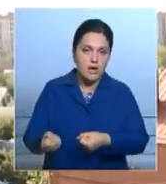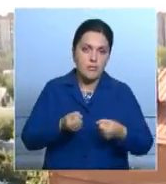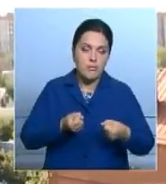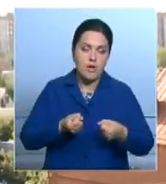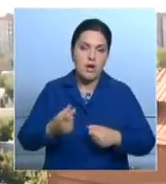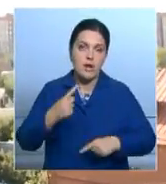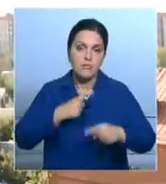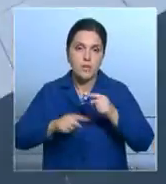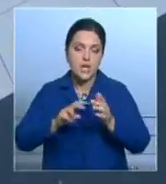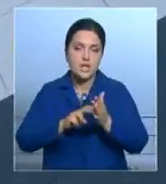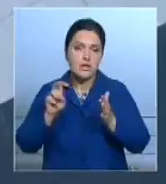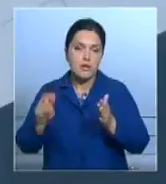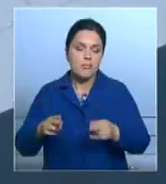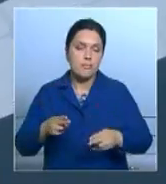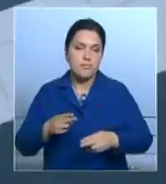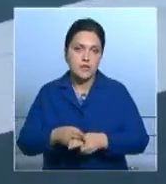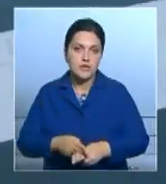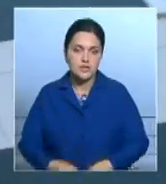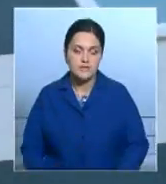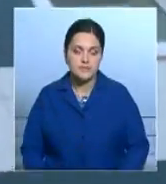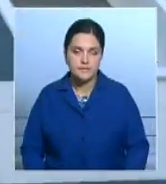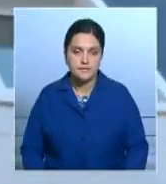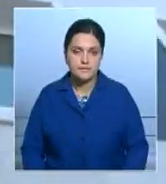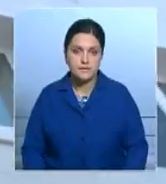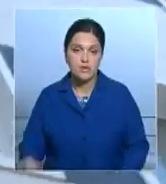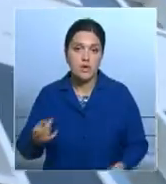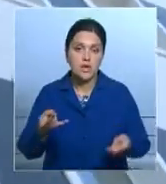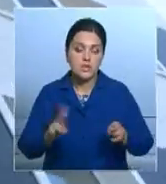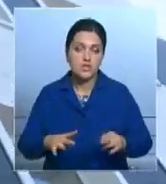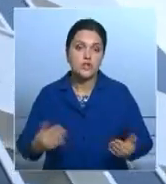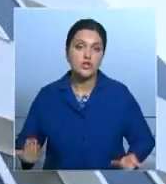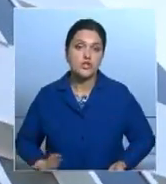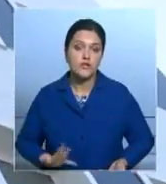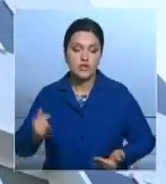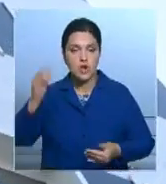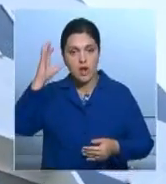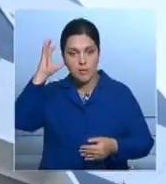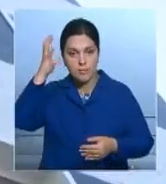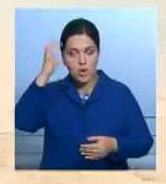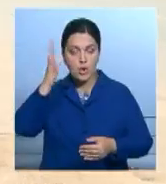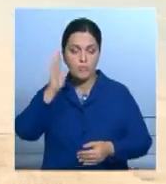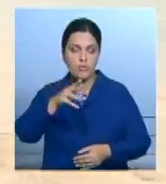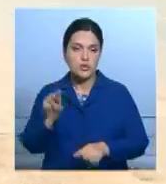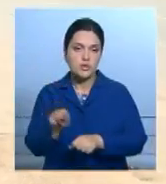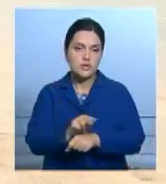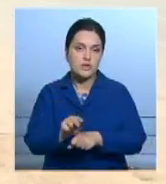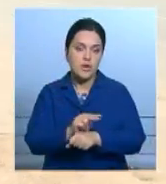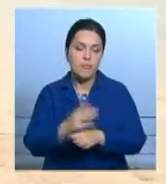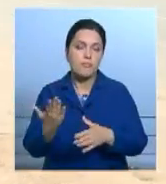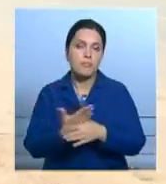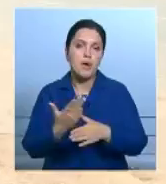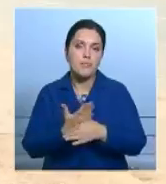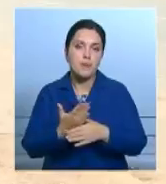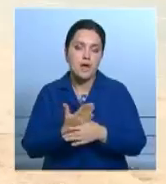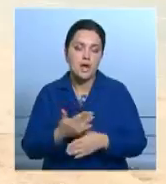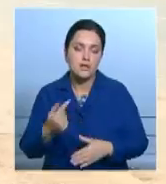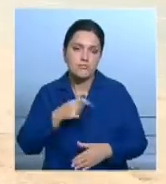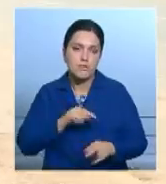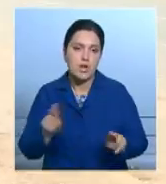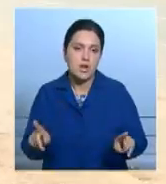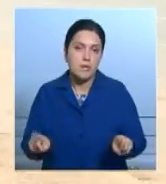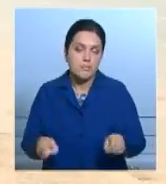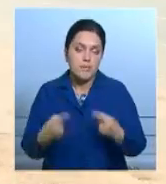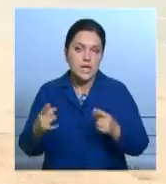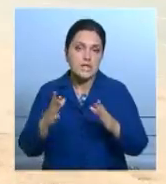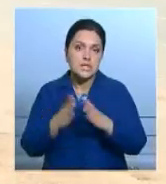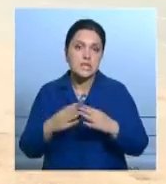как, чтобы он не упал. Молодой человек остался жив. Сейчас с ним работают психологи. Они помогают справиться с пережитым. За кадром